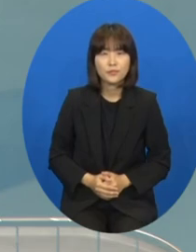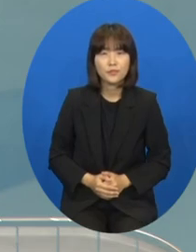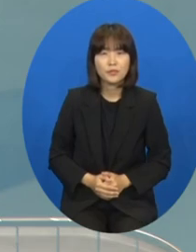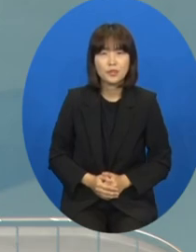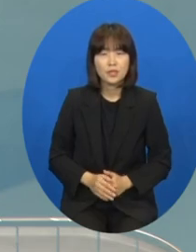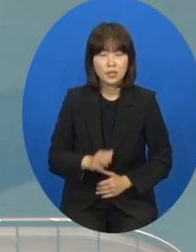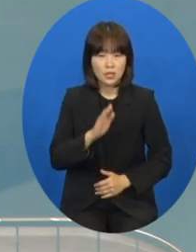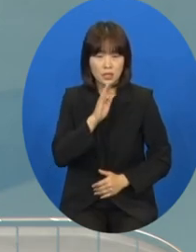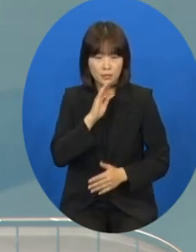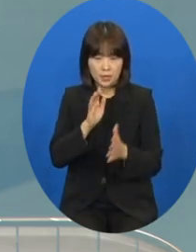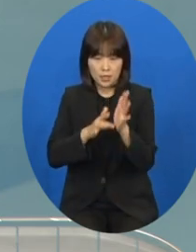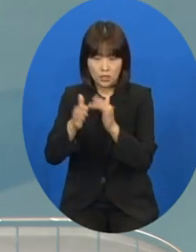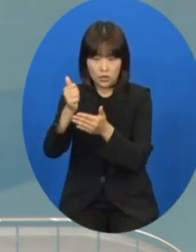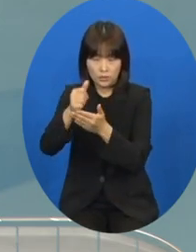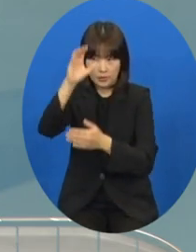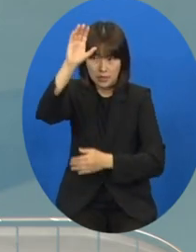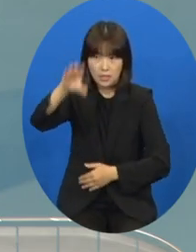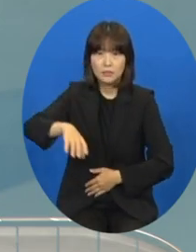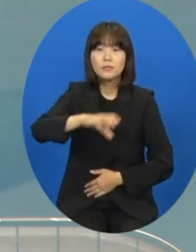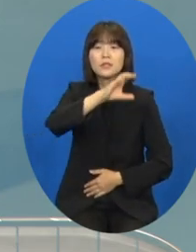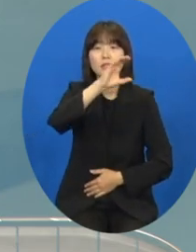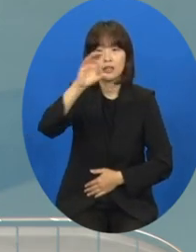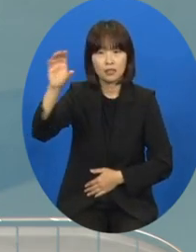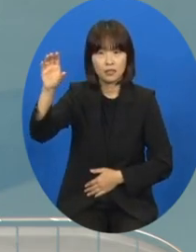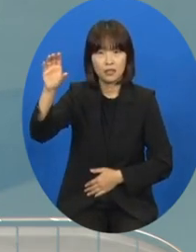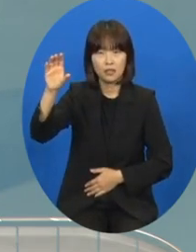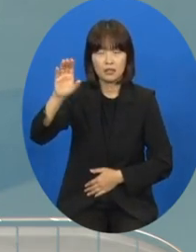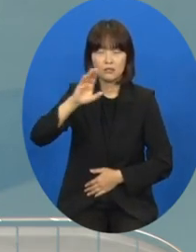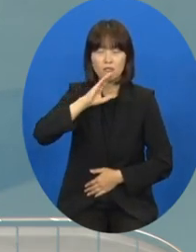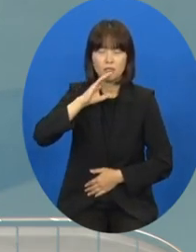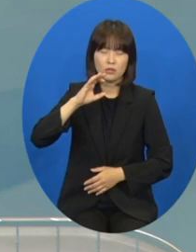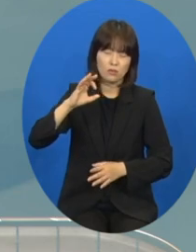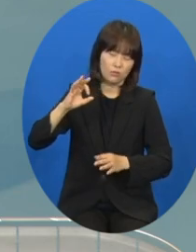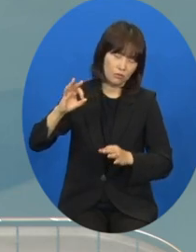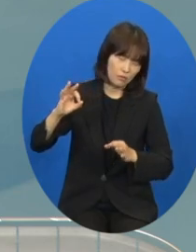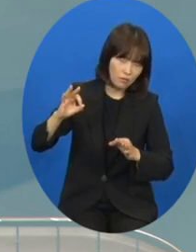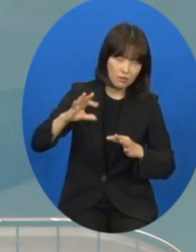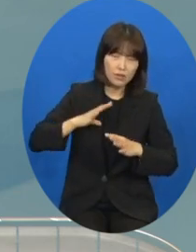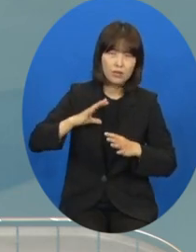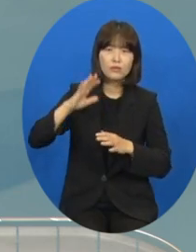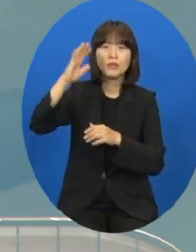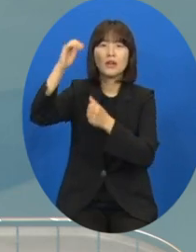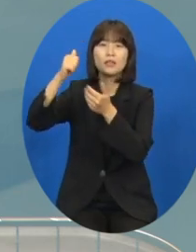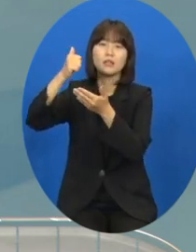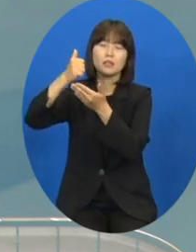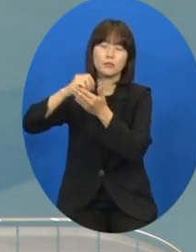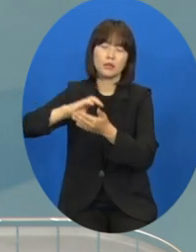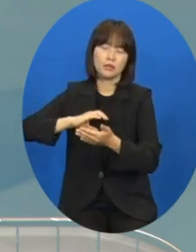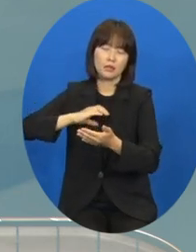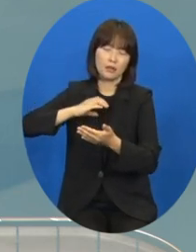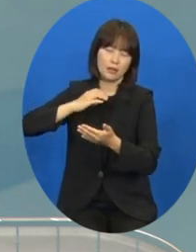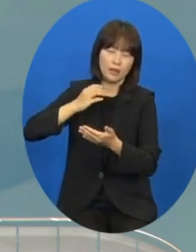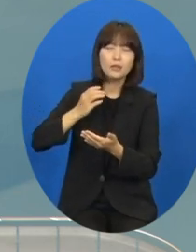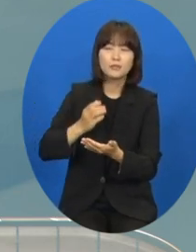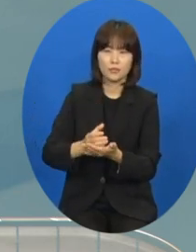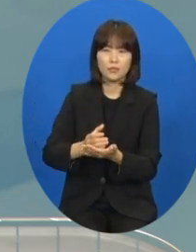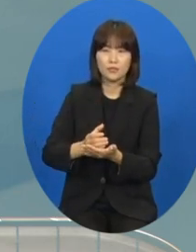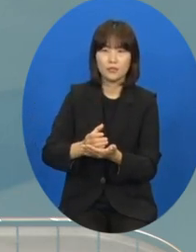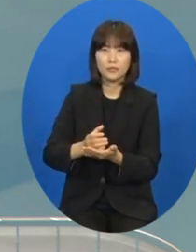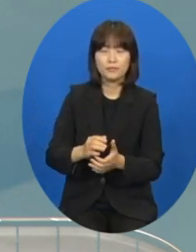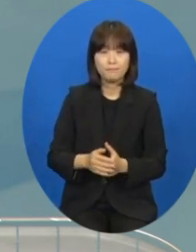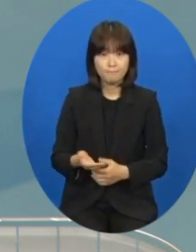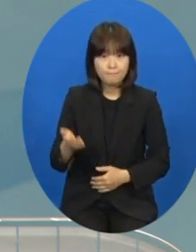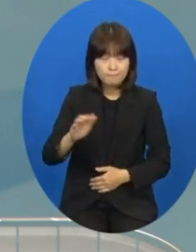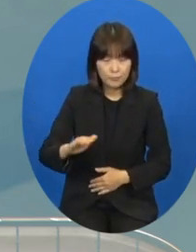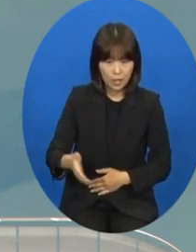정말 예수님의 십자가는 정말 놀라운 하나님의 감동입니다. 그러나